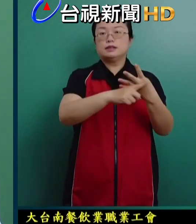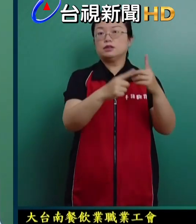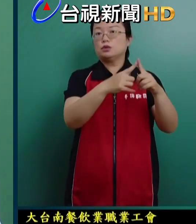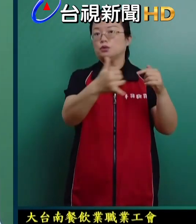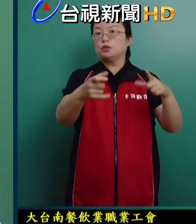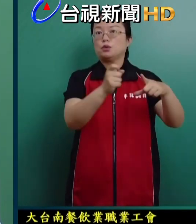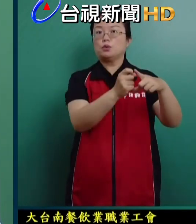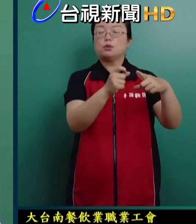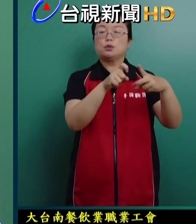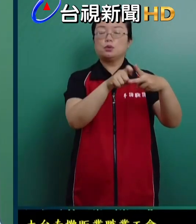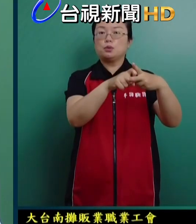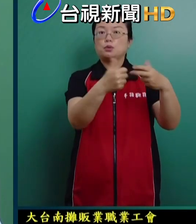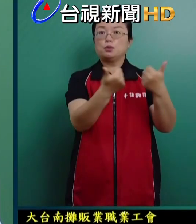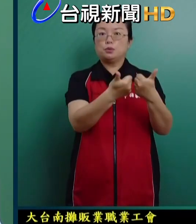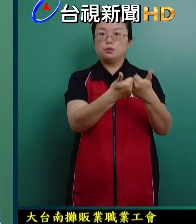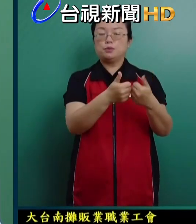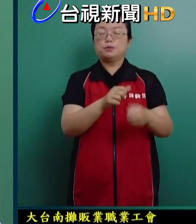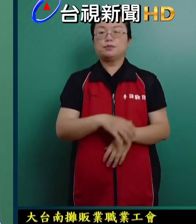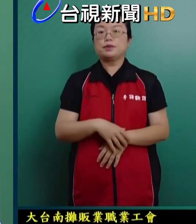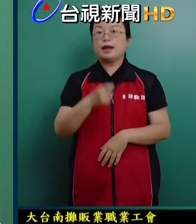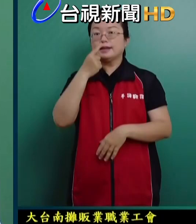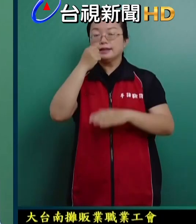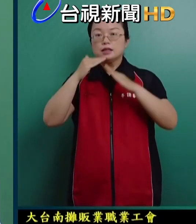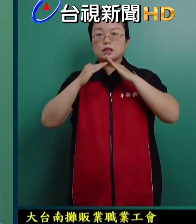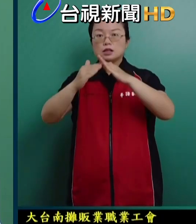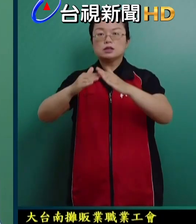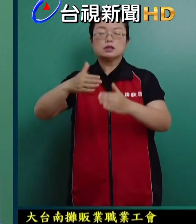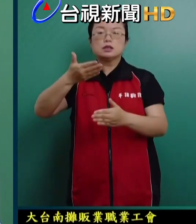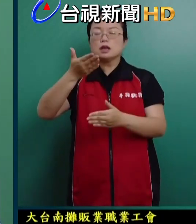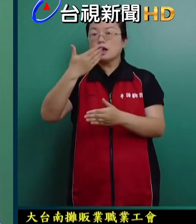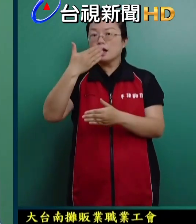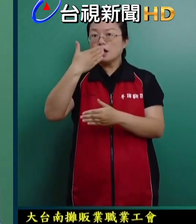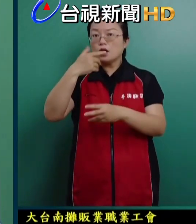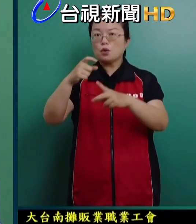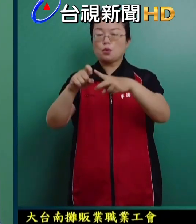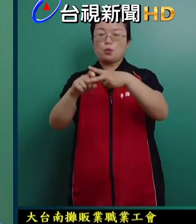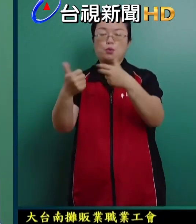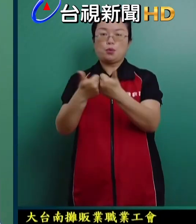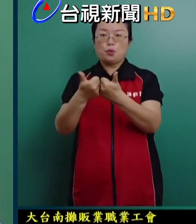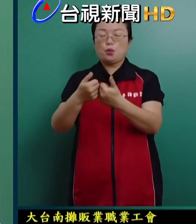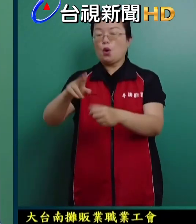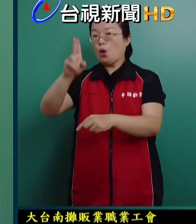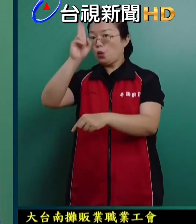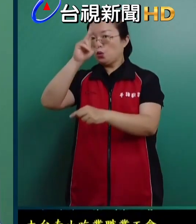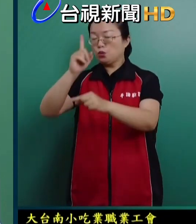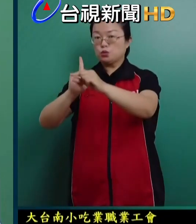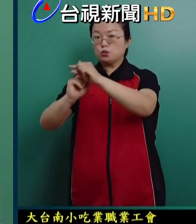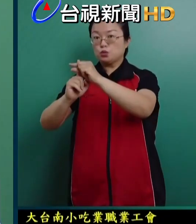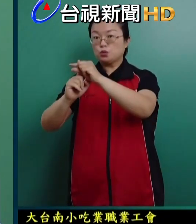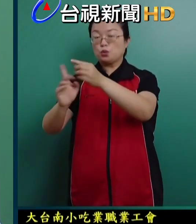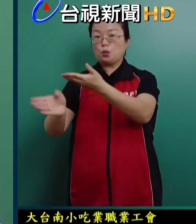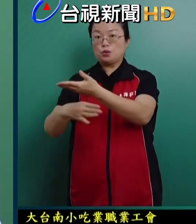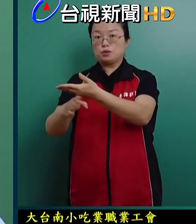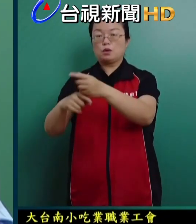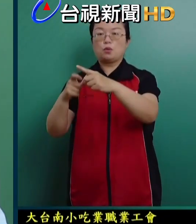南台南市餐饮职业工会，还有大台南中餐服务工职业工会，